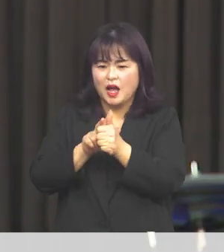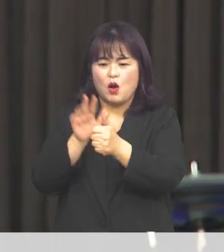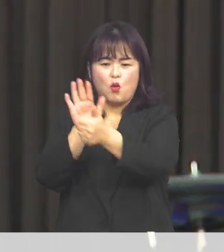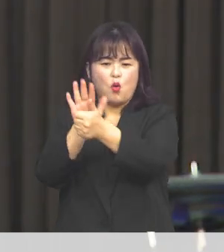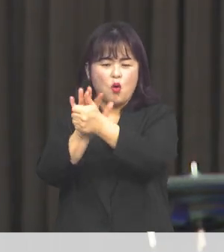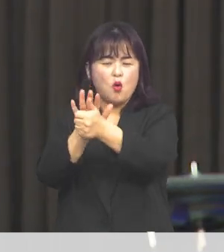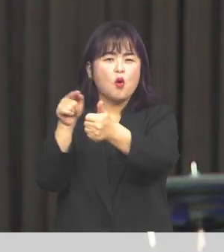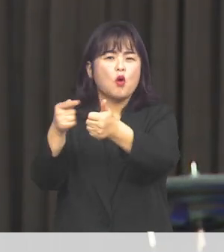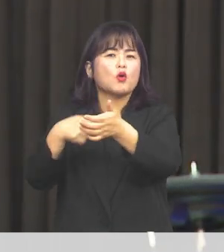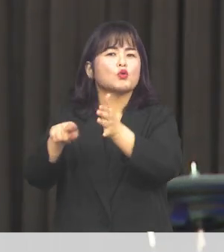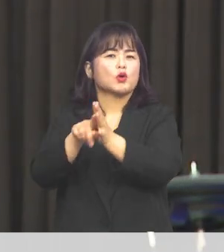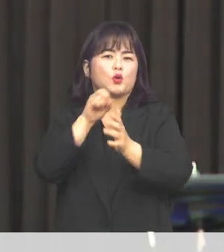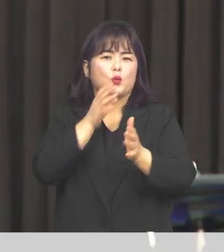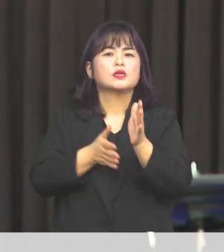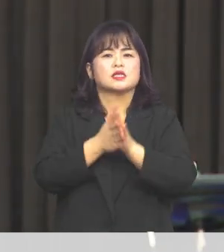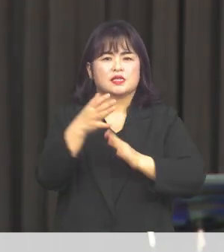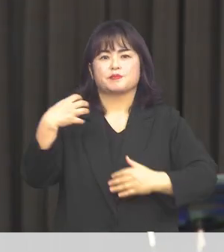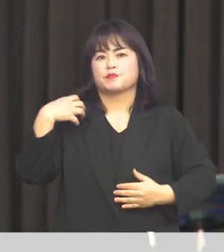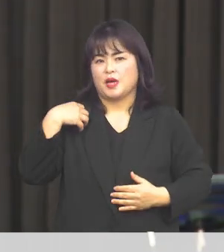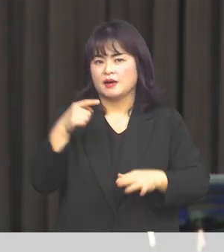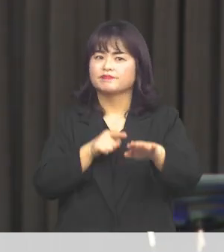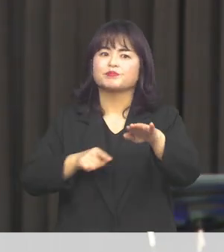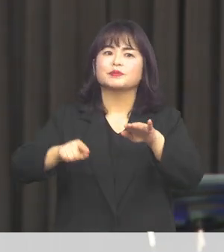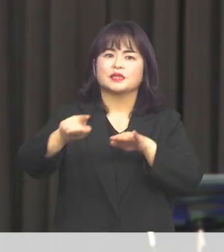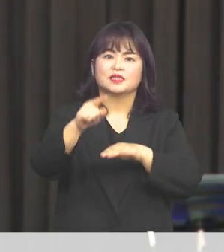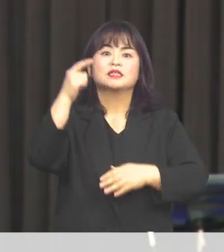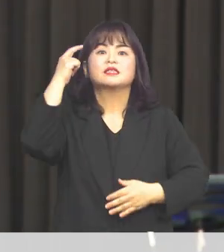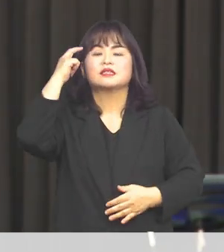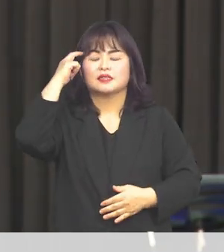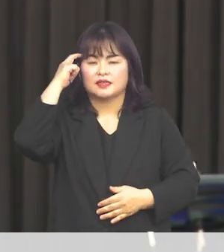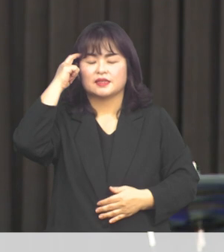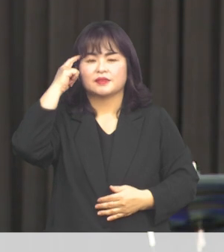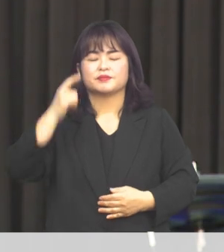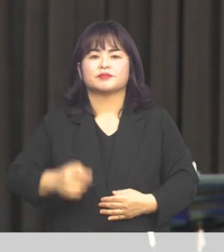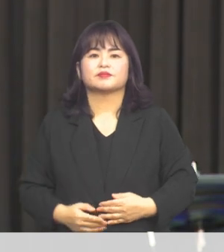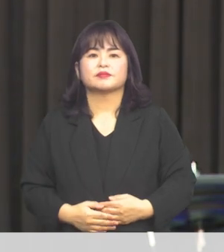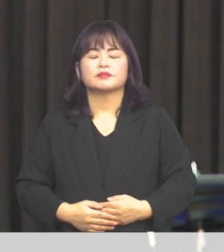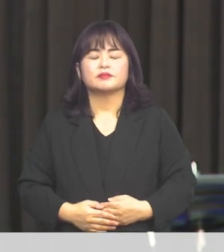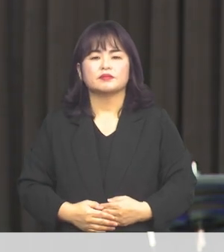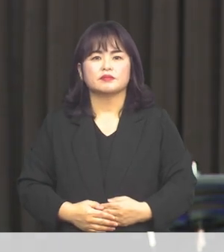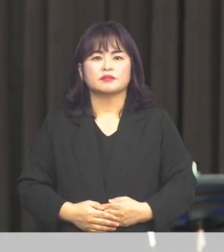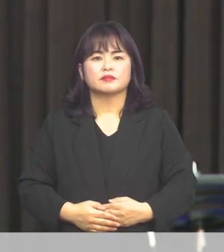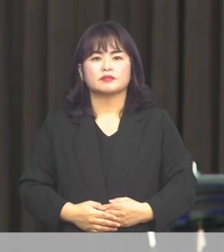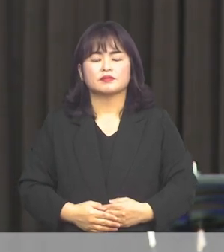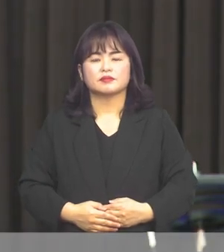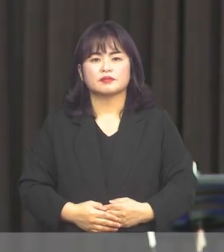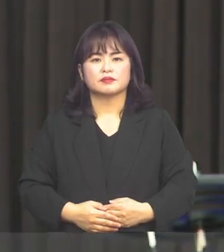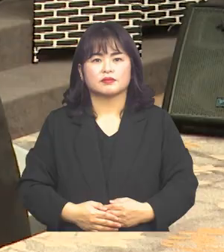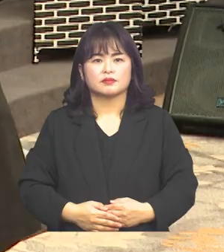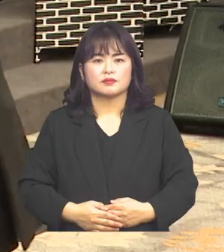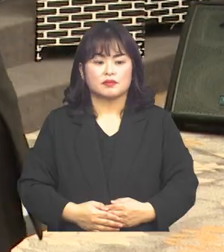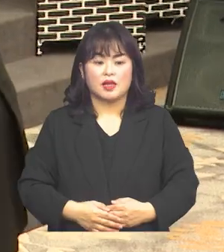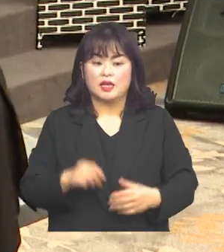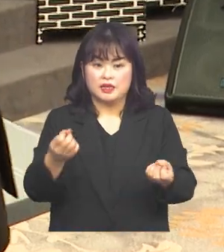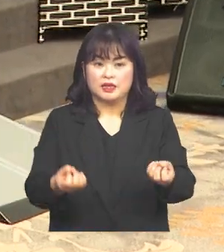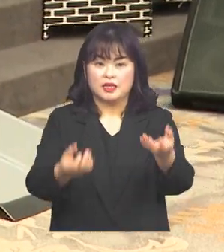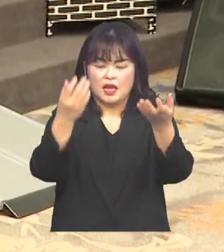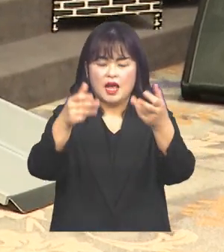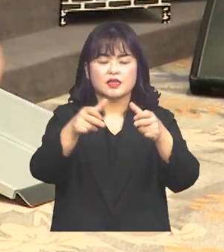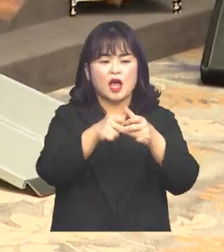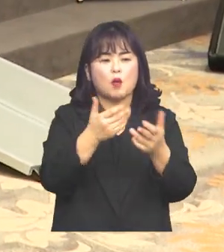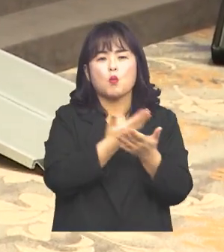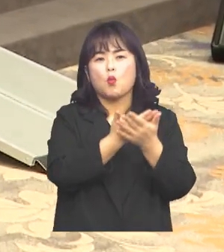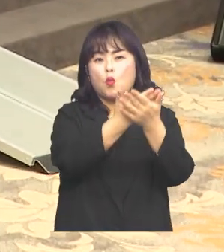드리는 이런 일들을 시가 앞장서야 된다 이런 생각을 합니다.